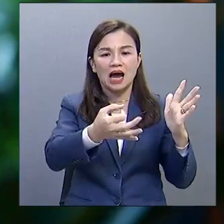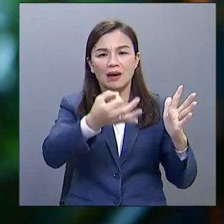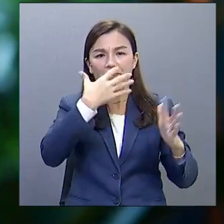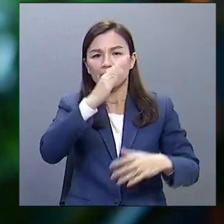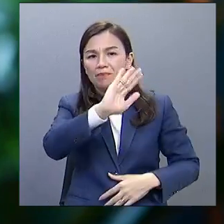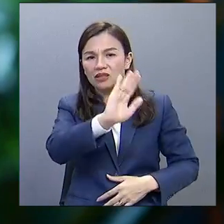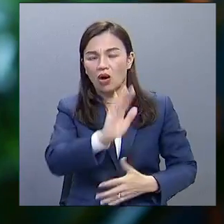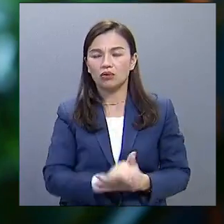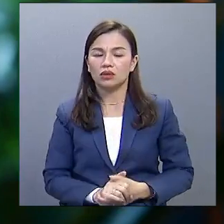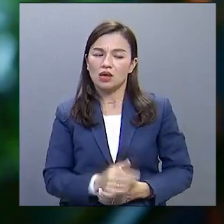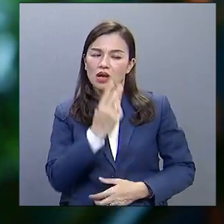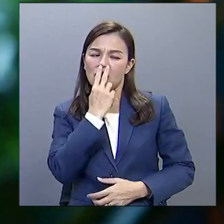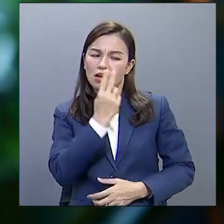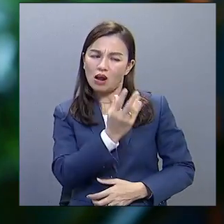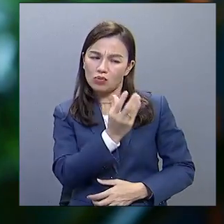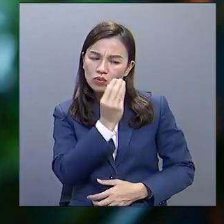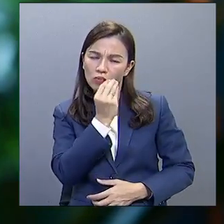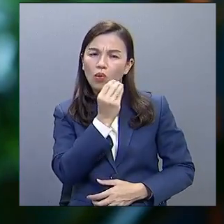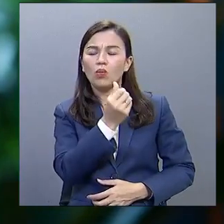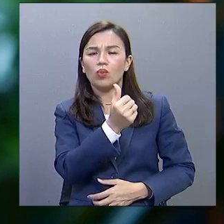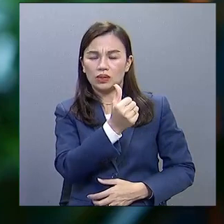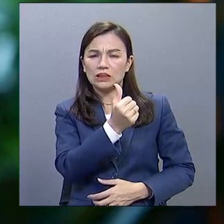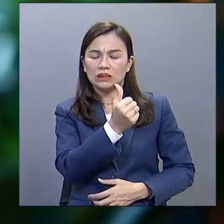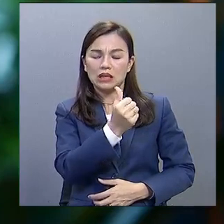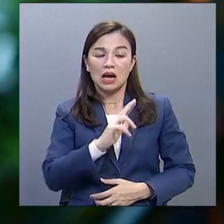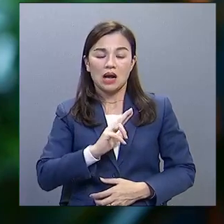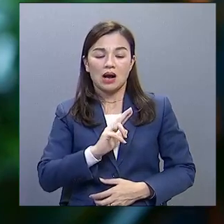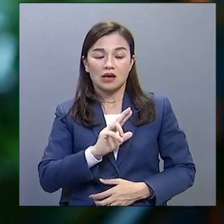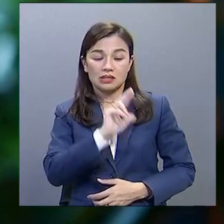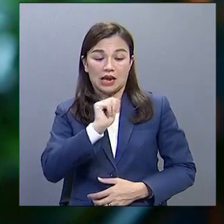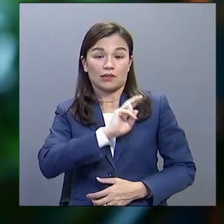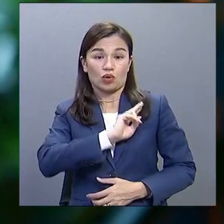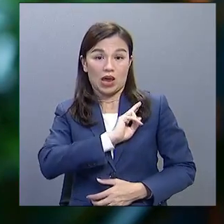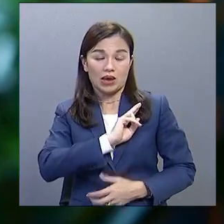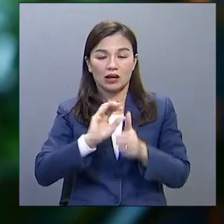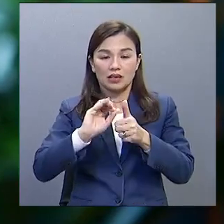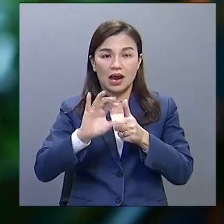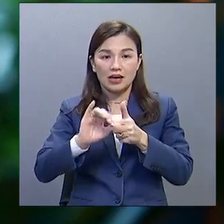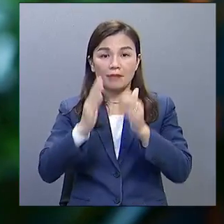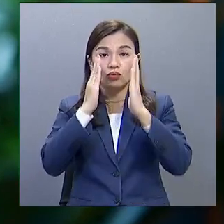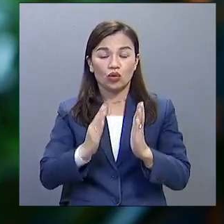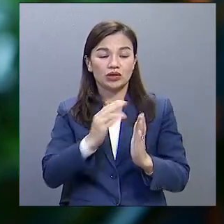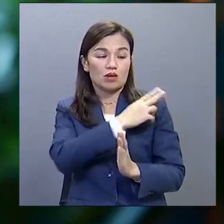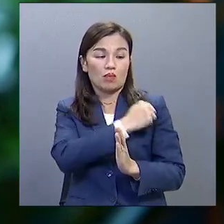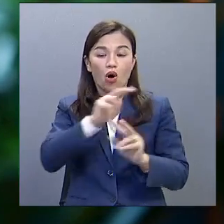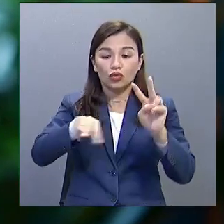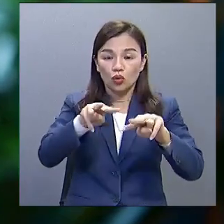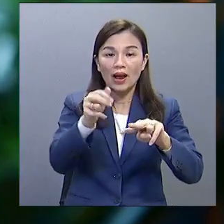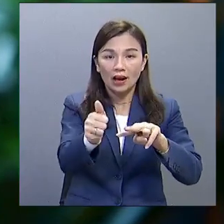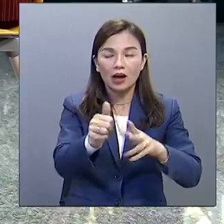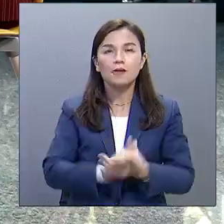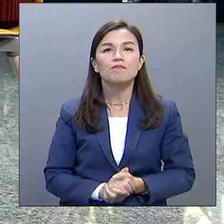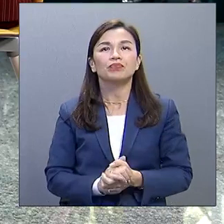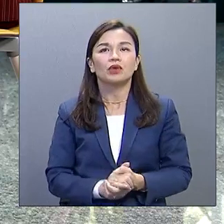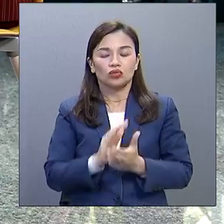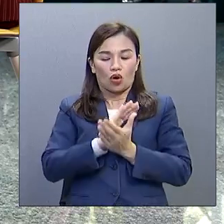เออมันเป็นศาสตร์ที่น่าสนใจก็ว่าเอามาใช้กับตัวเองได้แล้วก็ใช้กับคนไข้ได้ซึ่งในไลฟ์สไตล์มันก็มีหลายมิติหมอก็ปรับตาม